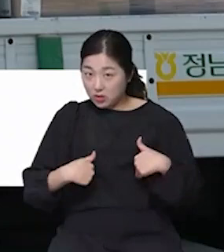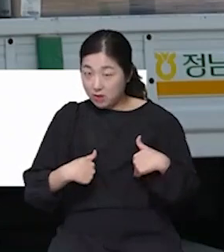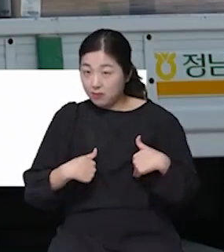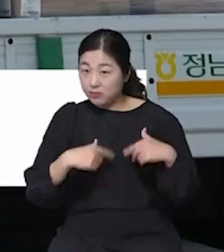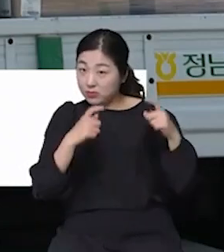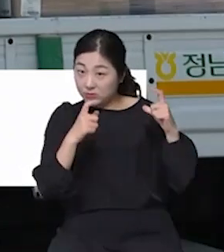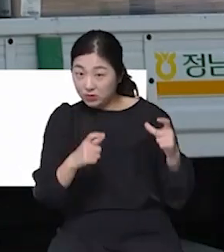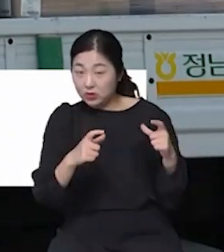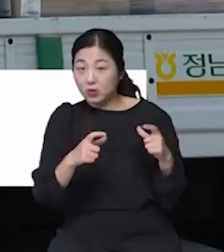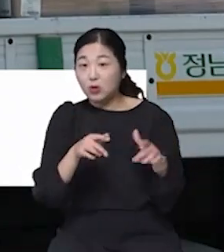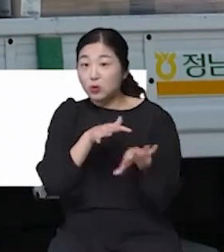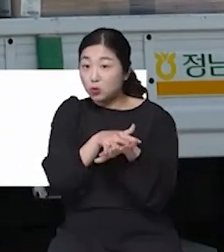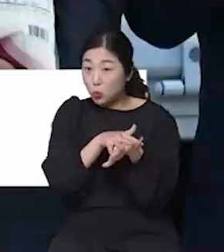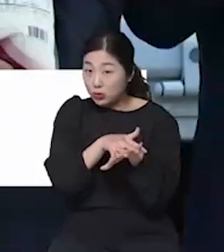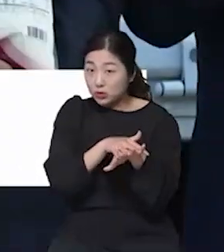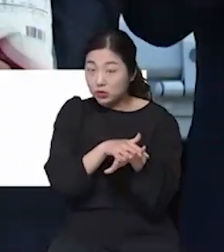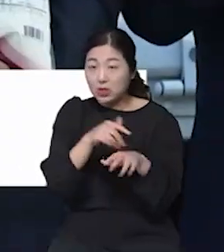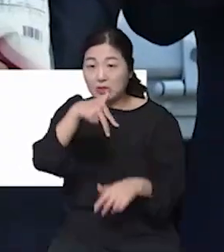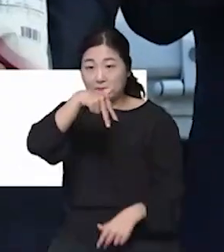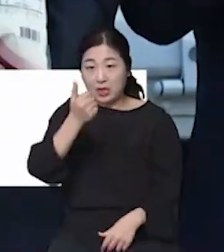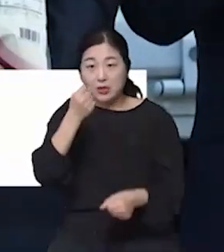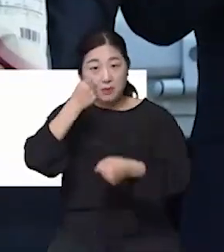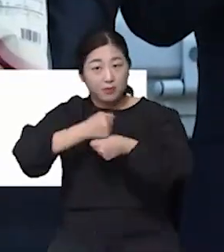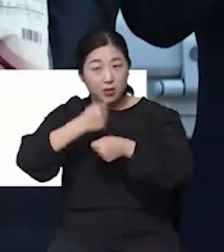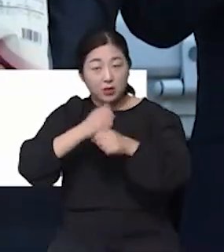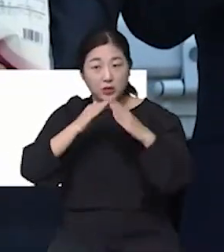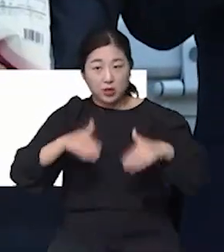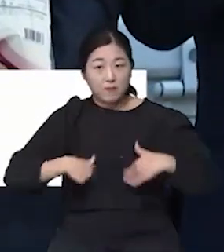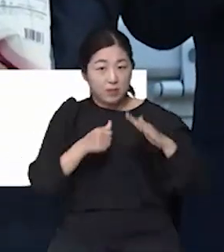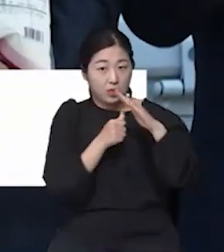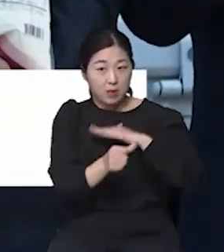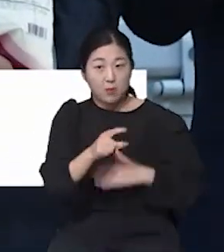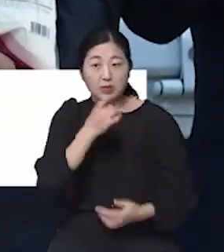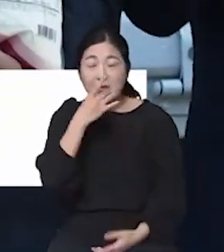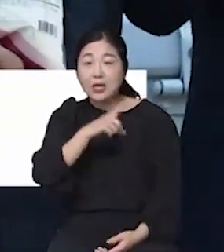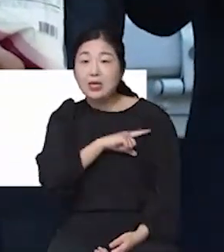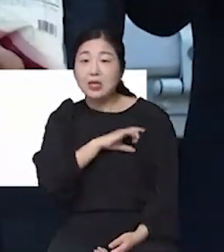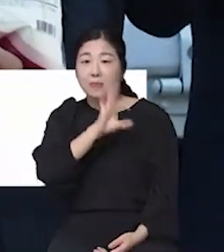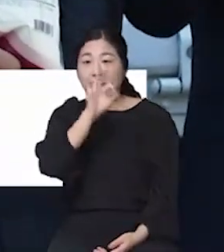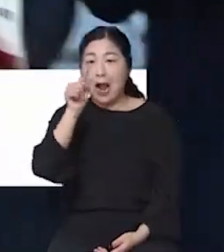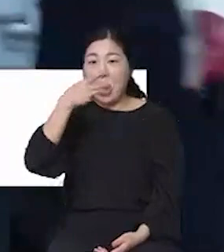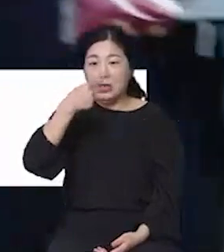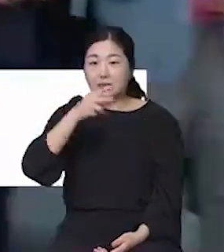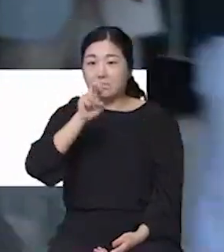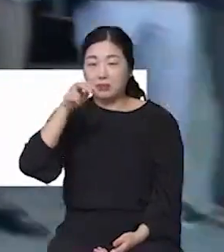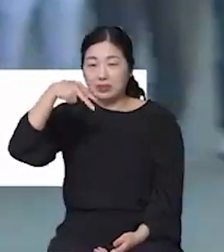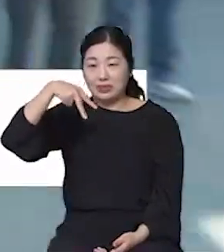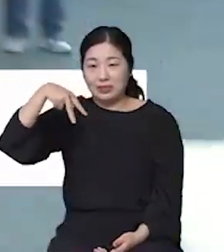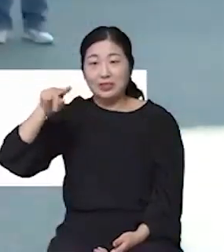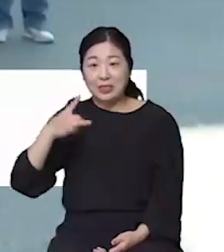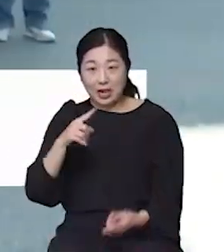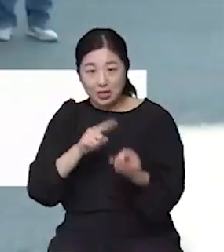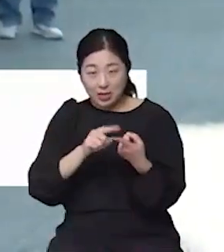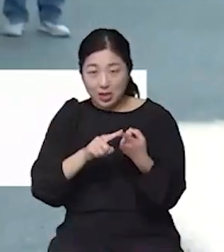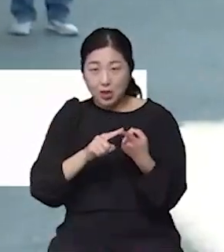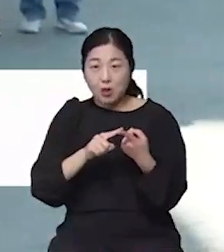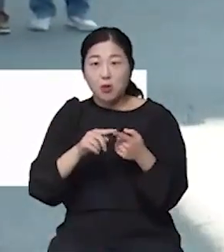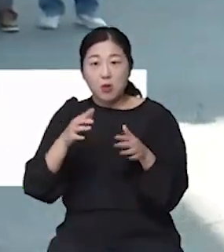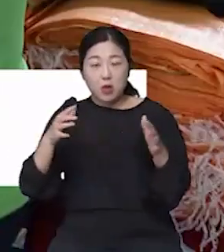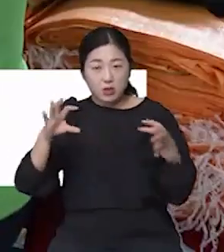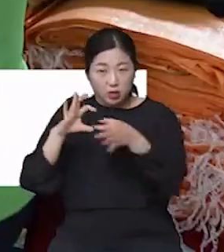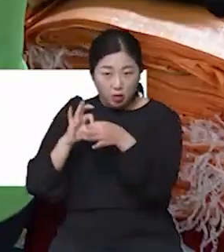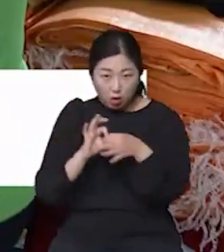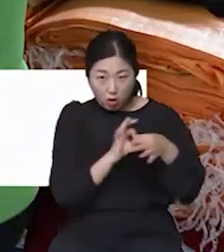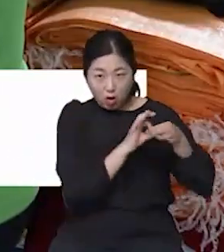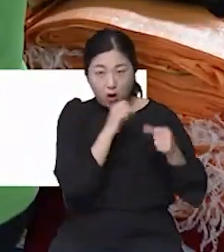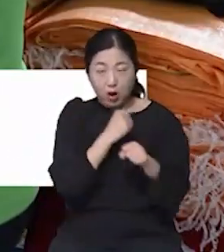농협쌀조합 공동사업법인은 장흥에서 생산된 전남 지역 대표 브랜드 아르미쌀 새청무를 전라남도와 장흥군 현지 유통업체와